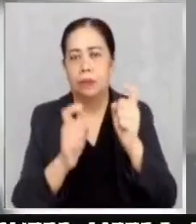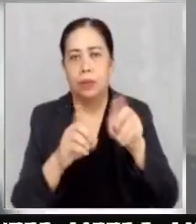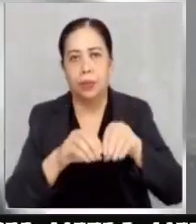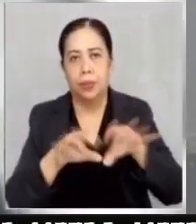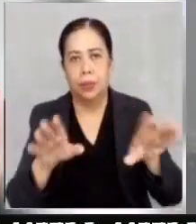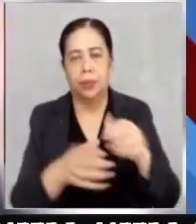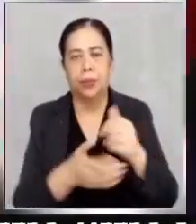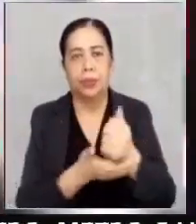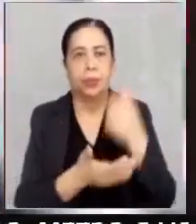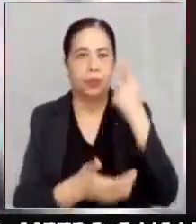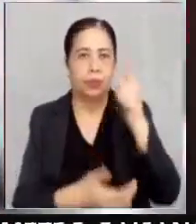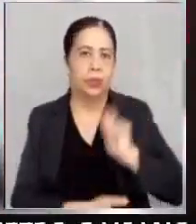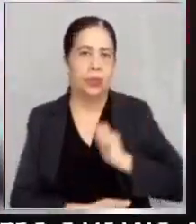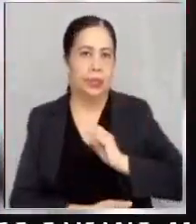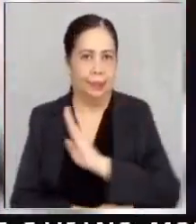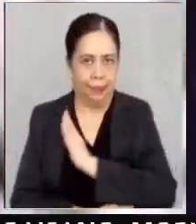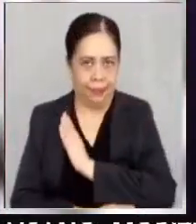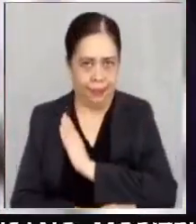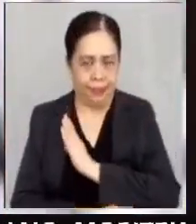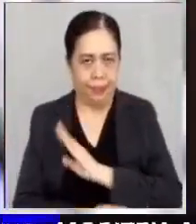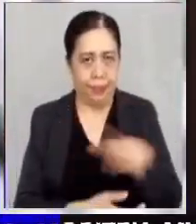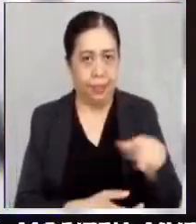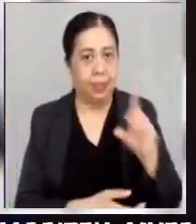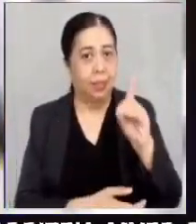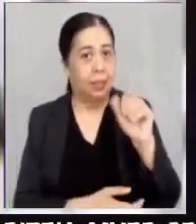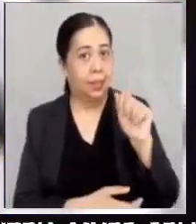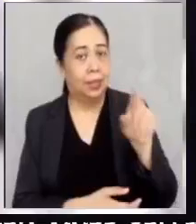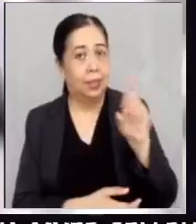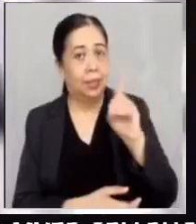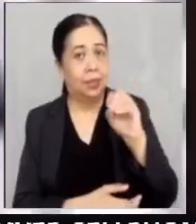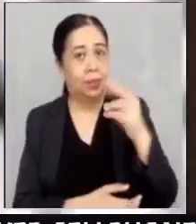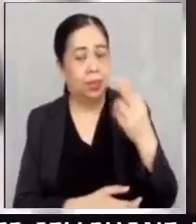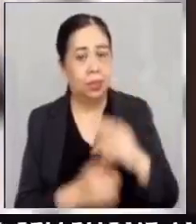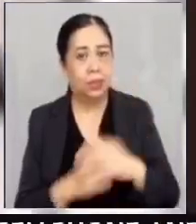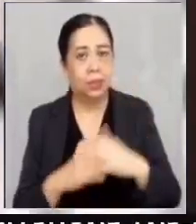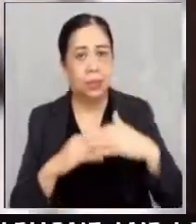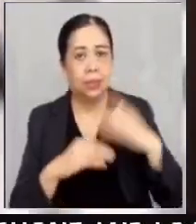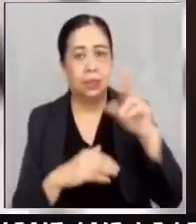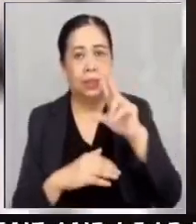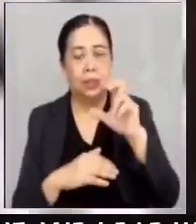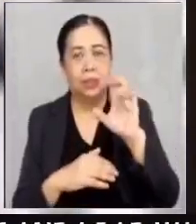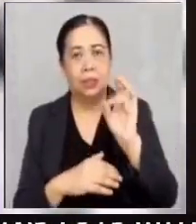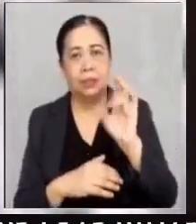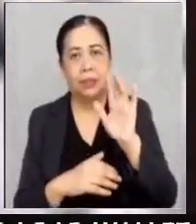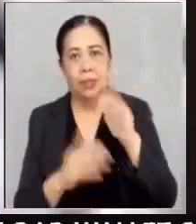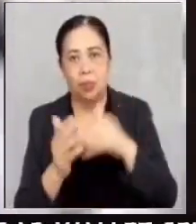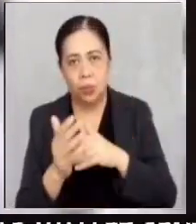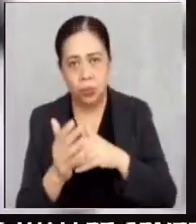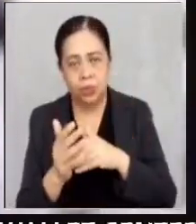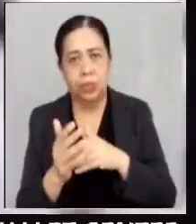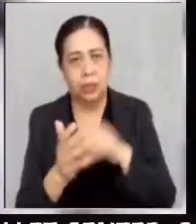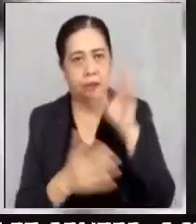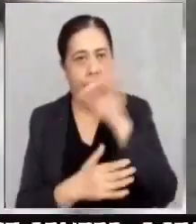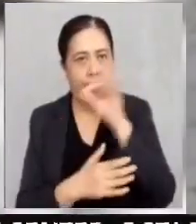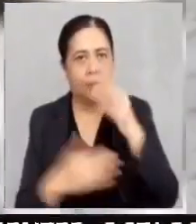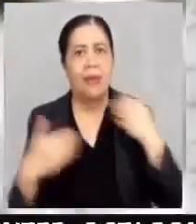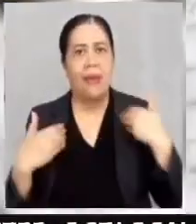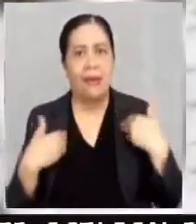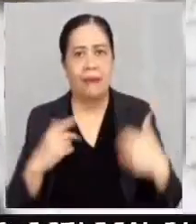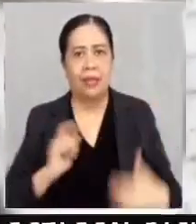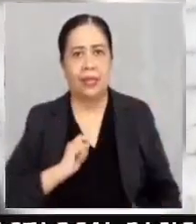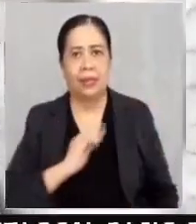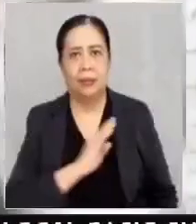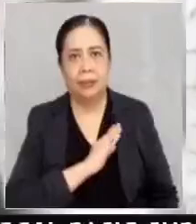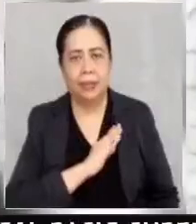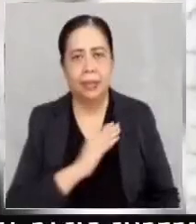sa tuberculosis. Sa datos ng DOH, lampas 370,000 ng mga Pilipino ang may TB, kahit